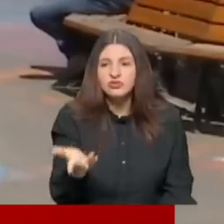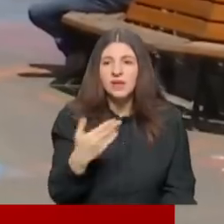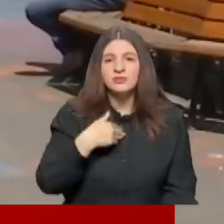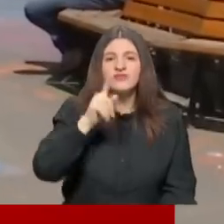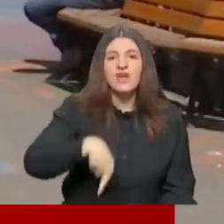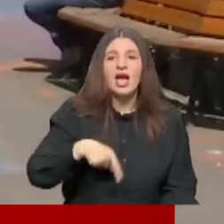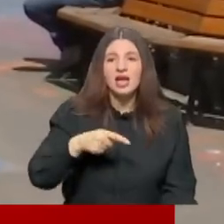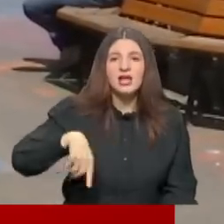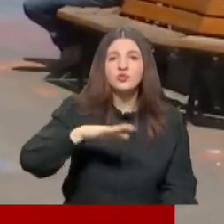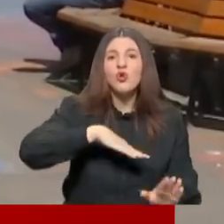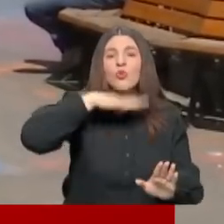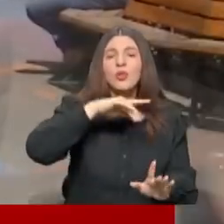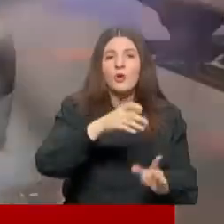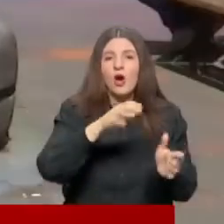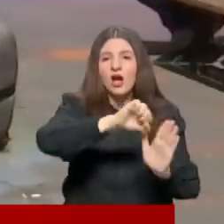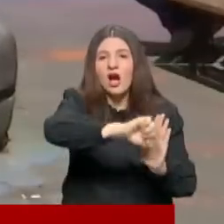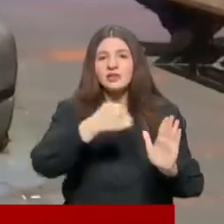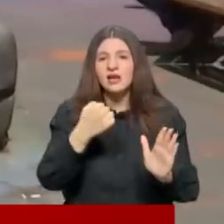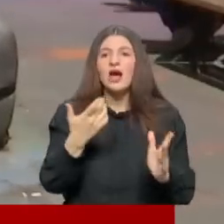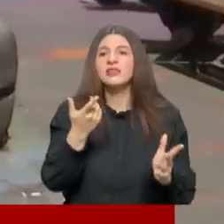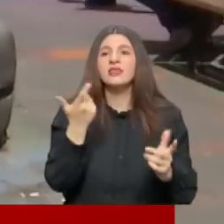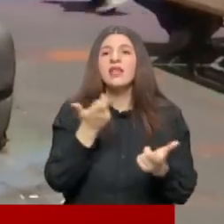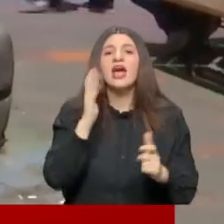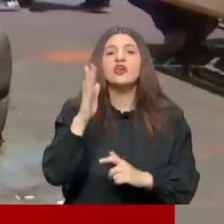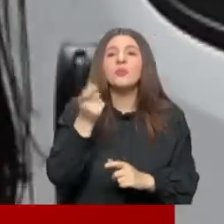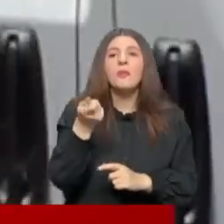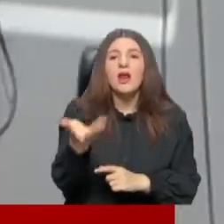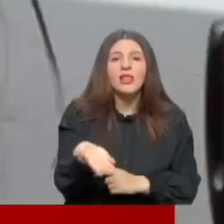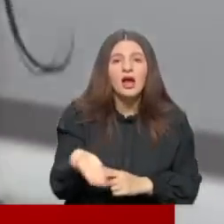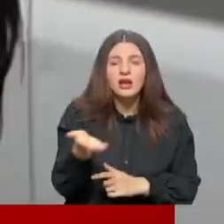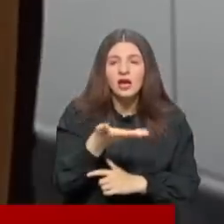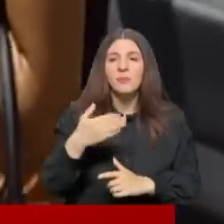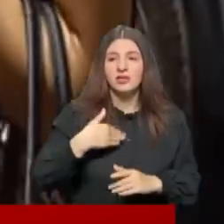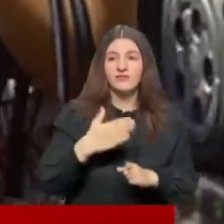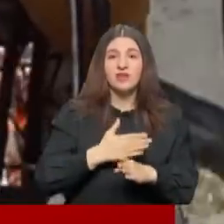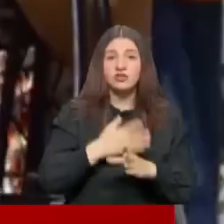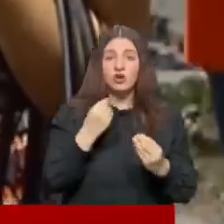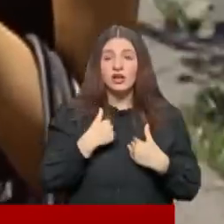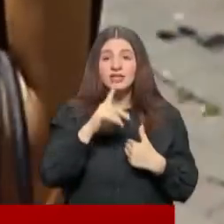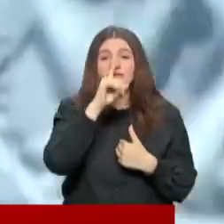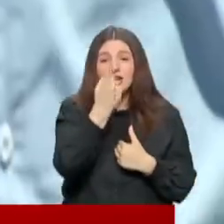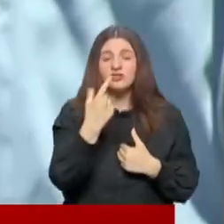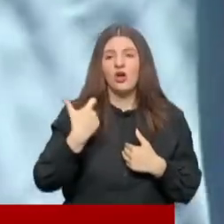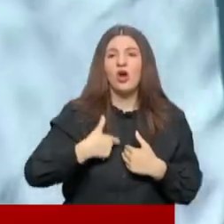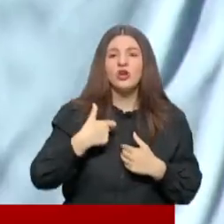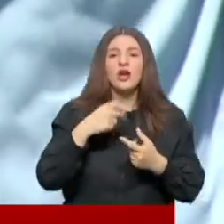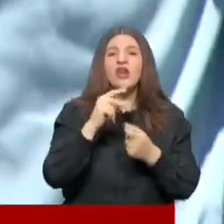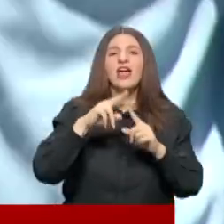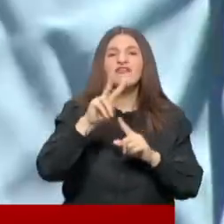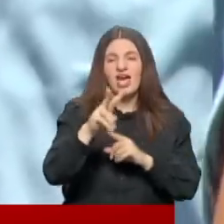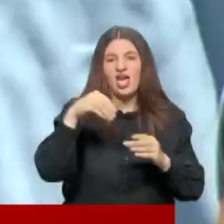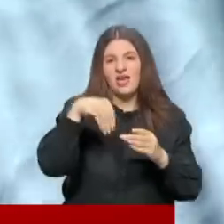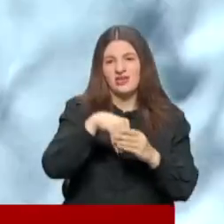Bizim vergilerimizle doluyor o kasa. Nereye gidiyor annem bu vergiler? Bizler vatandaşlar olarak sadece özel tüketim vergisi